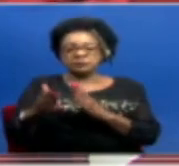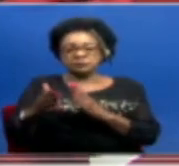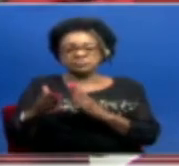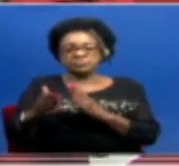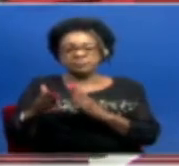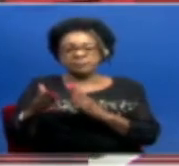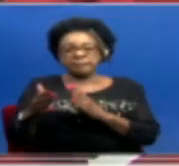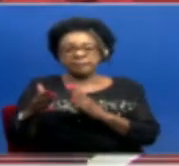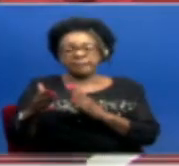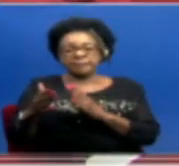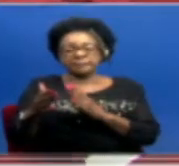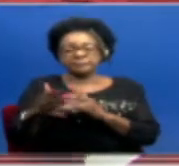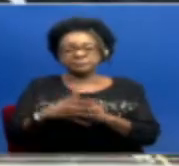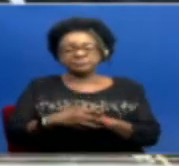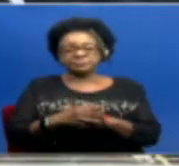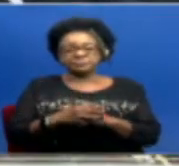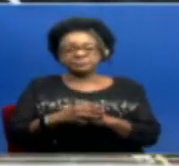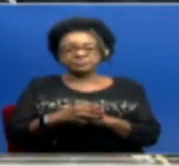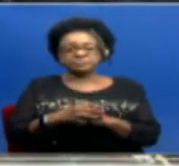leo.